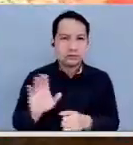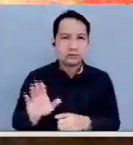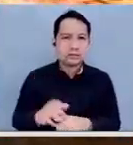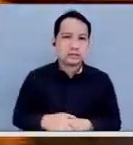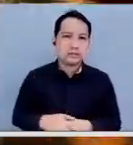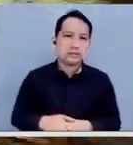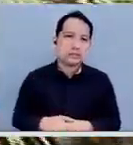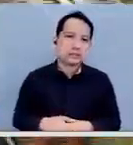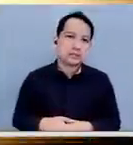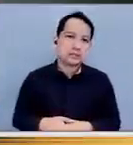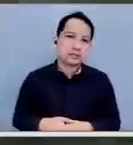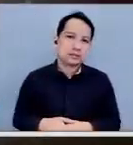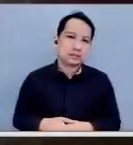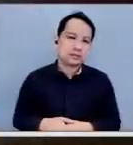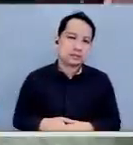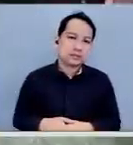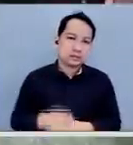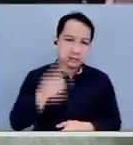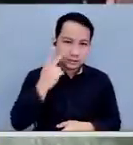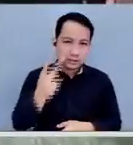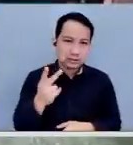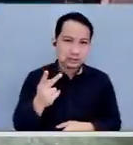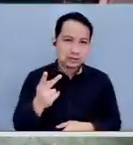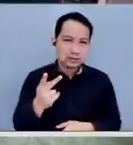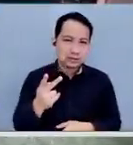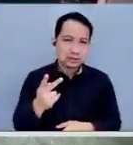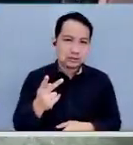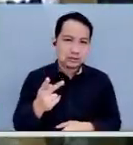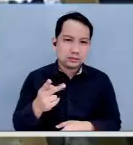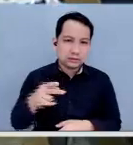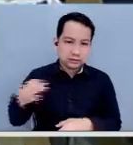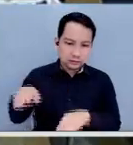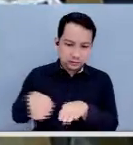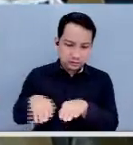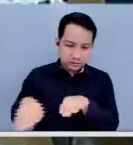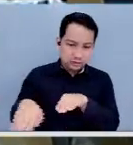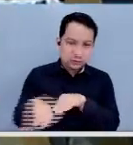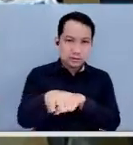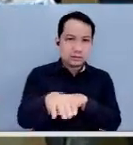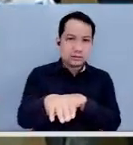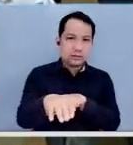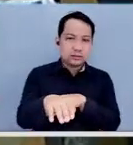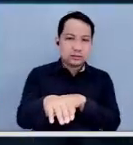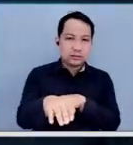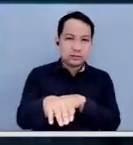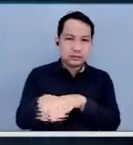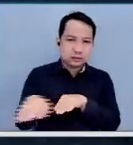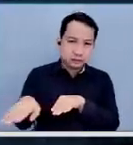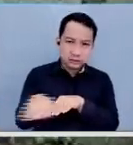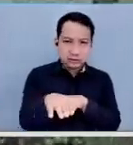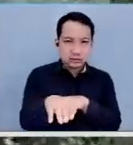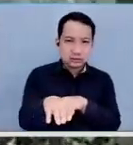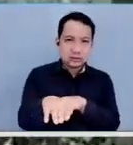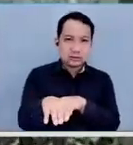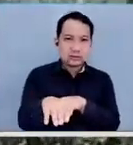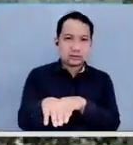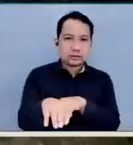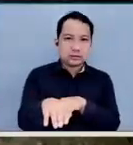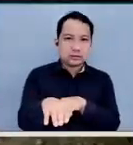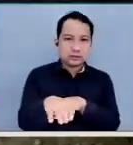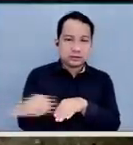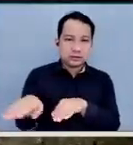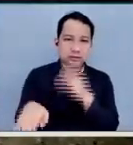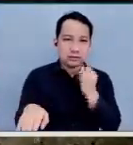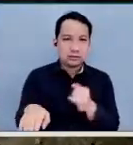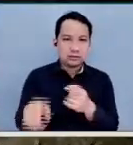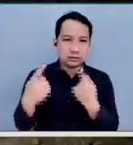Pero ayon sa pahinante ng truck, may kotseng sumingit sa harap nila, dahilan para bumangga sila sa mga concrete barrier. Ilang tow truck ang sumubok na alisin